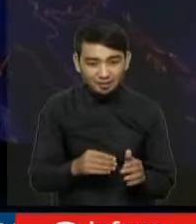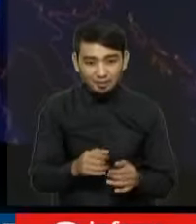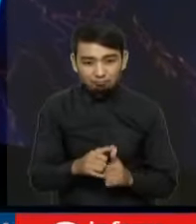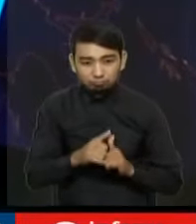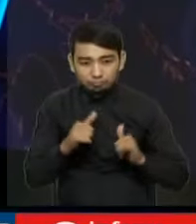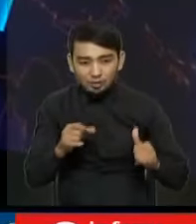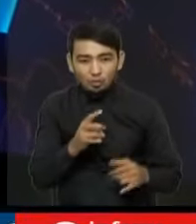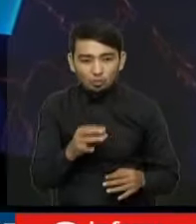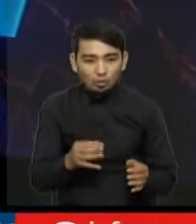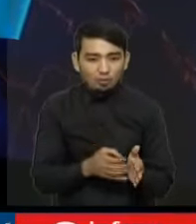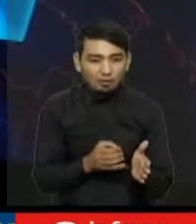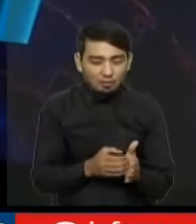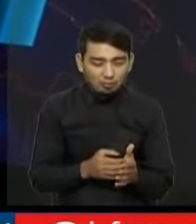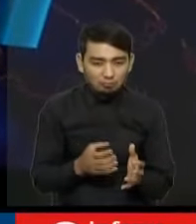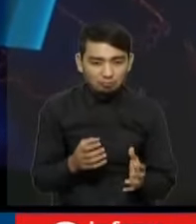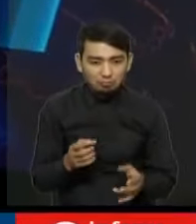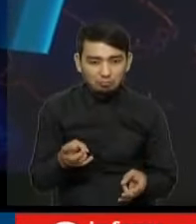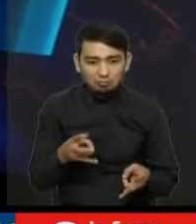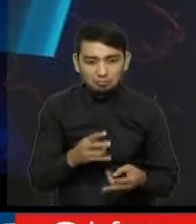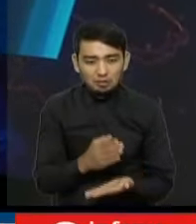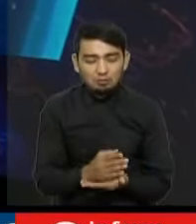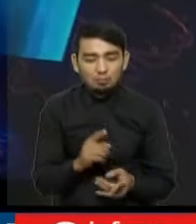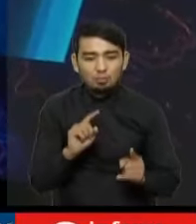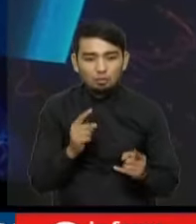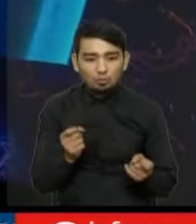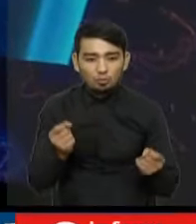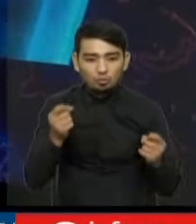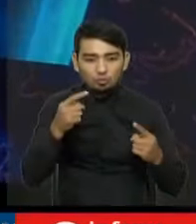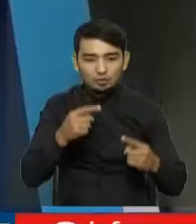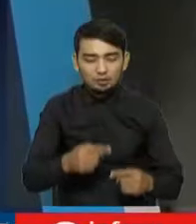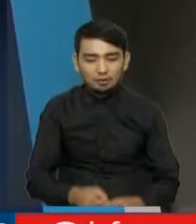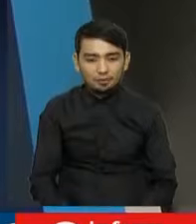кадров сохраняется, узнавала Эльмира Ержанова.